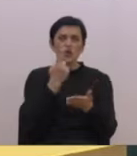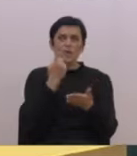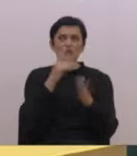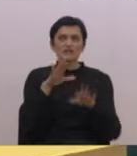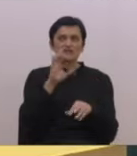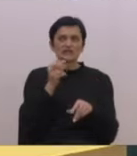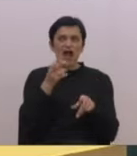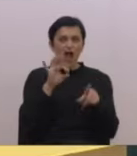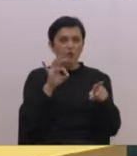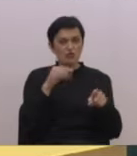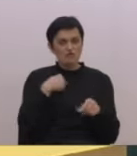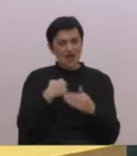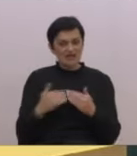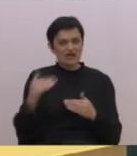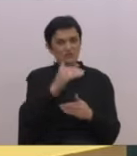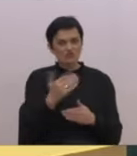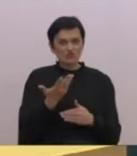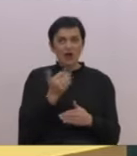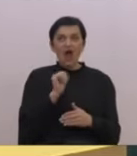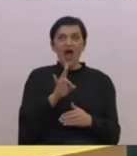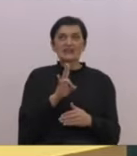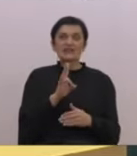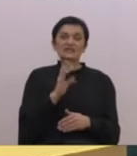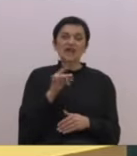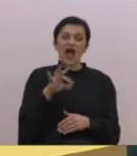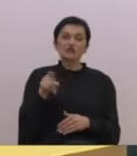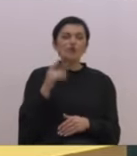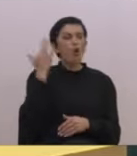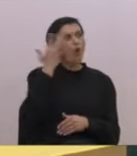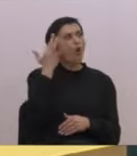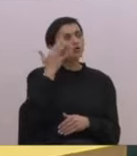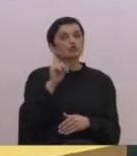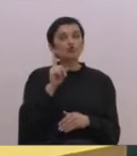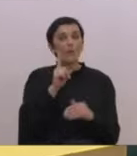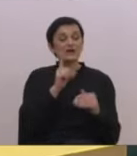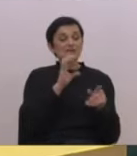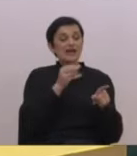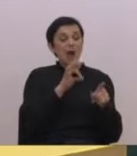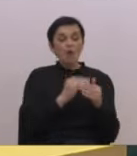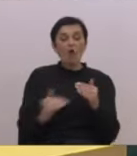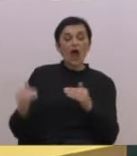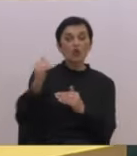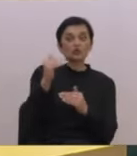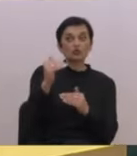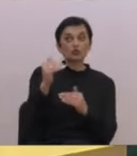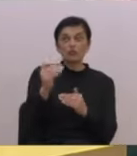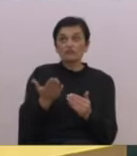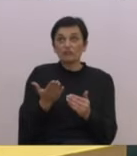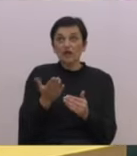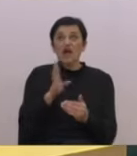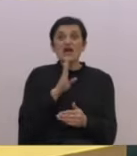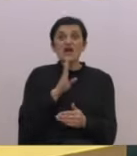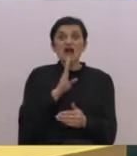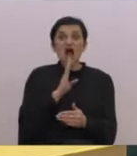საბუა, ნეტავი გამიყვანონ, ან რა ვიცი, შეიძლება სანდრო ოცნებობს იმას, რომ გაუსწროს საბოს. ესმით? ხო, არ არიან ეს